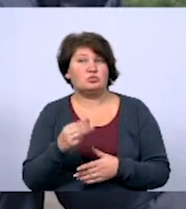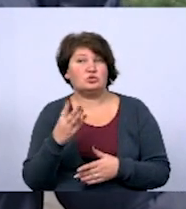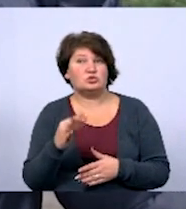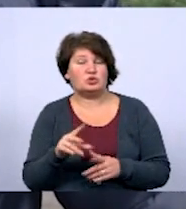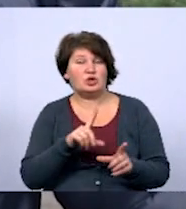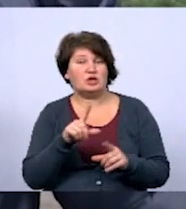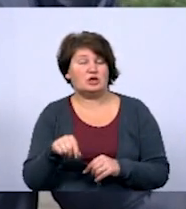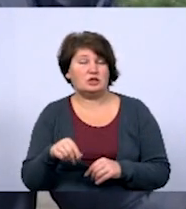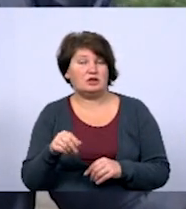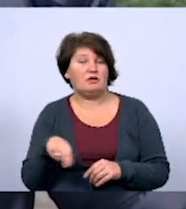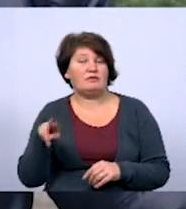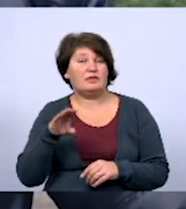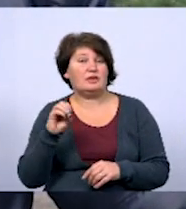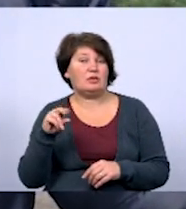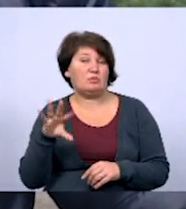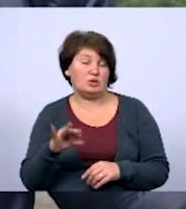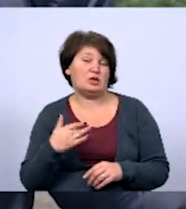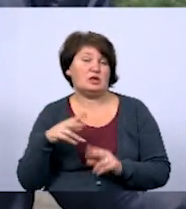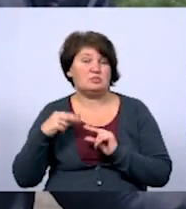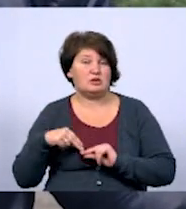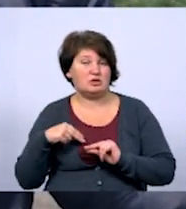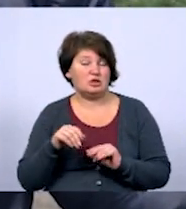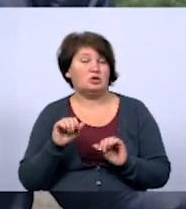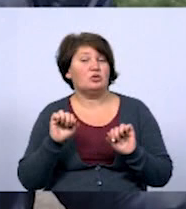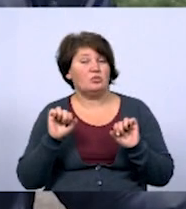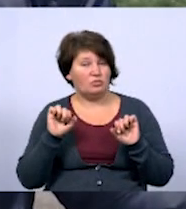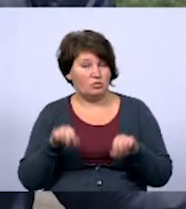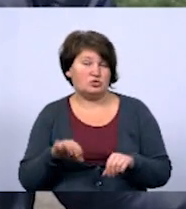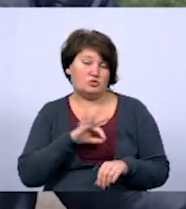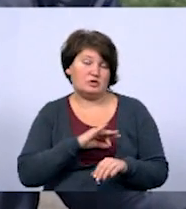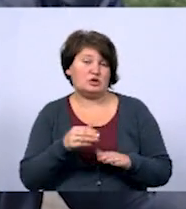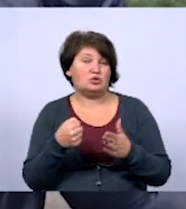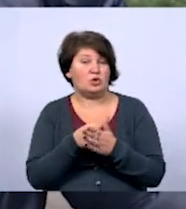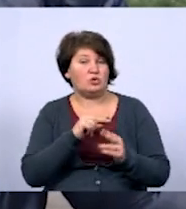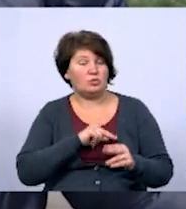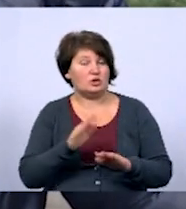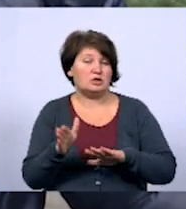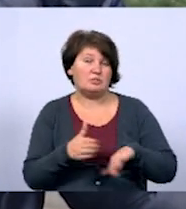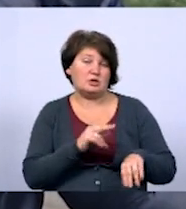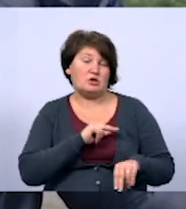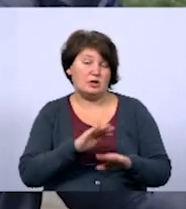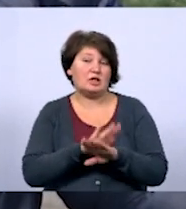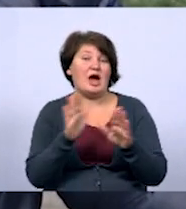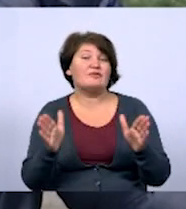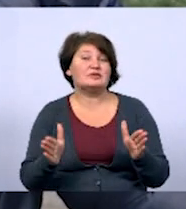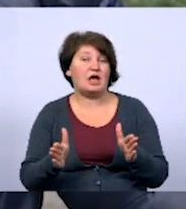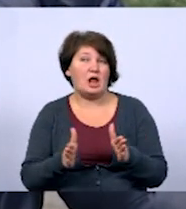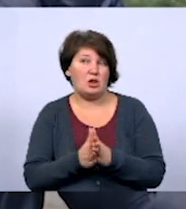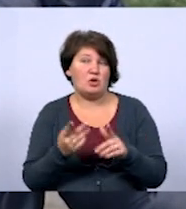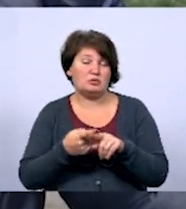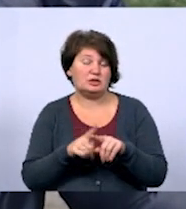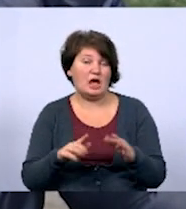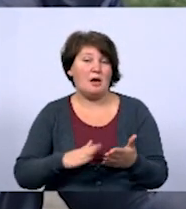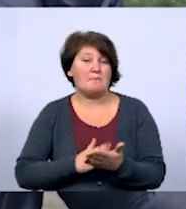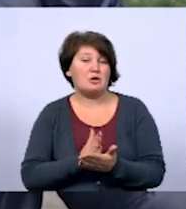депо і багато працівників наших зможуть собі користуватися чи до роботи, чи після роботи. А загалом цей маршрут